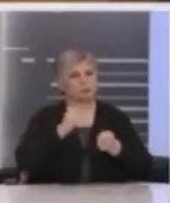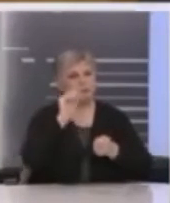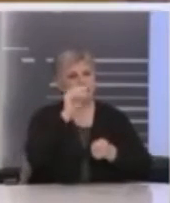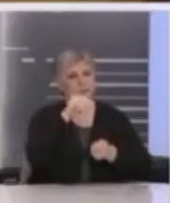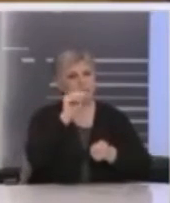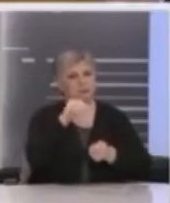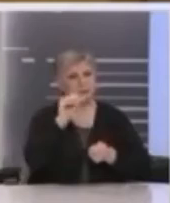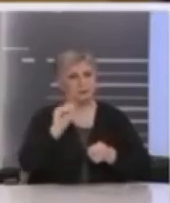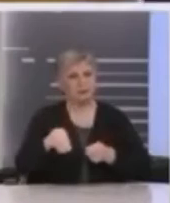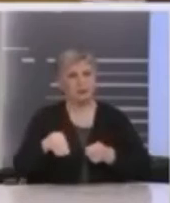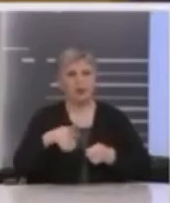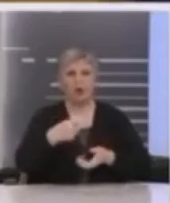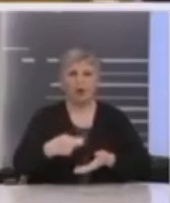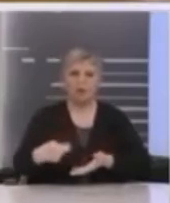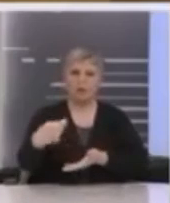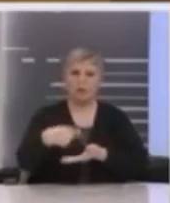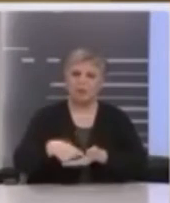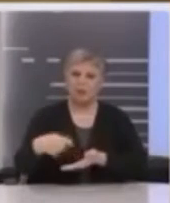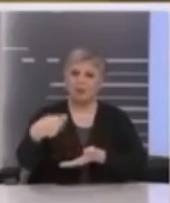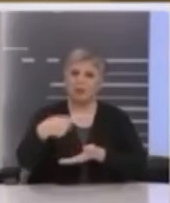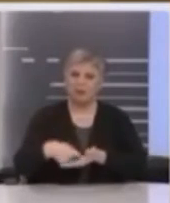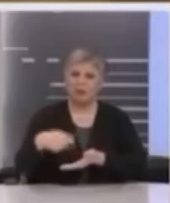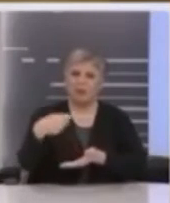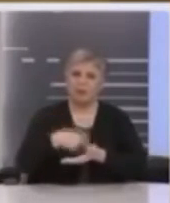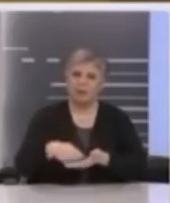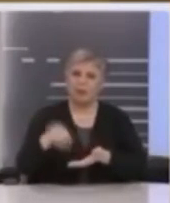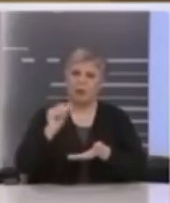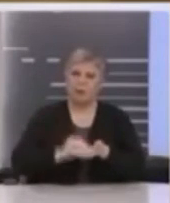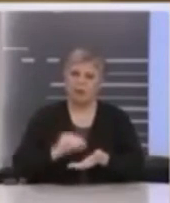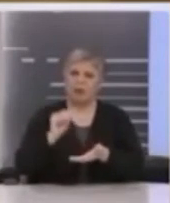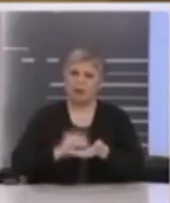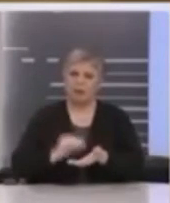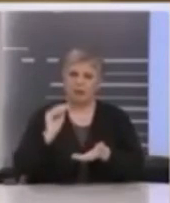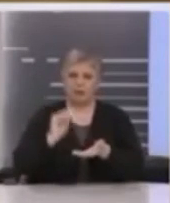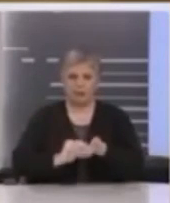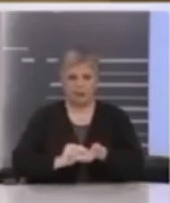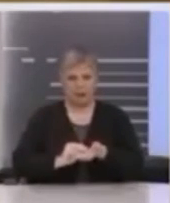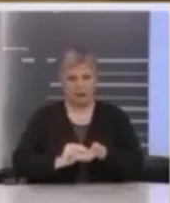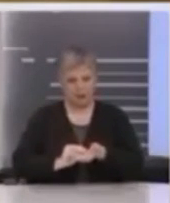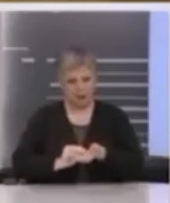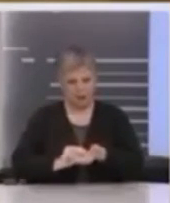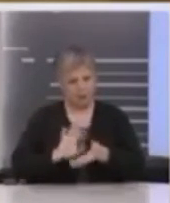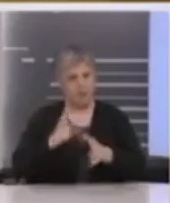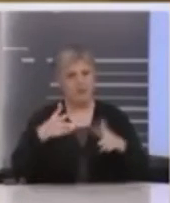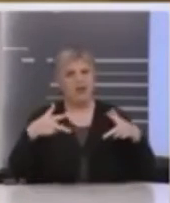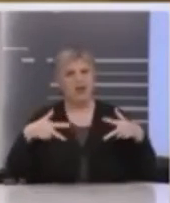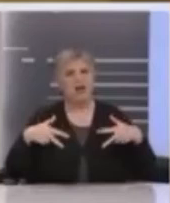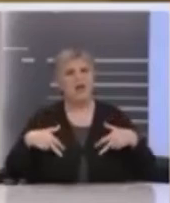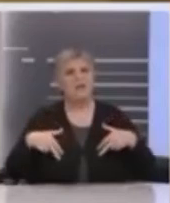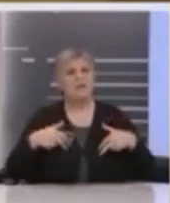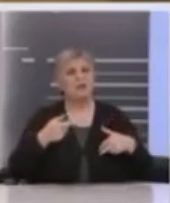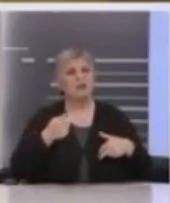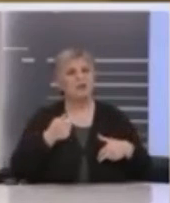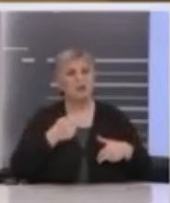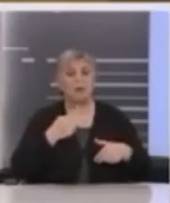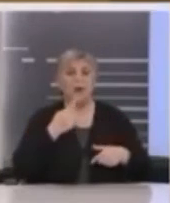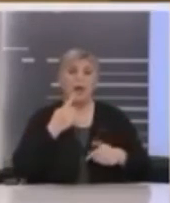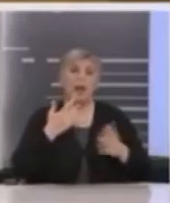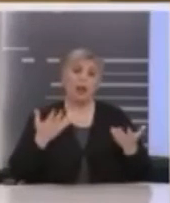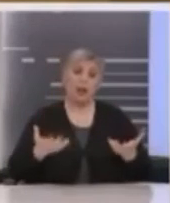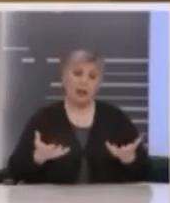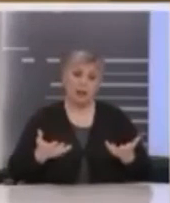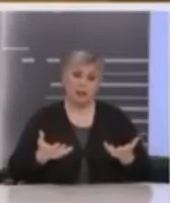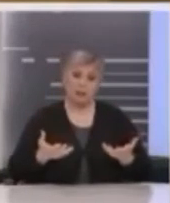έχουν πληρώσει και τα πληρώνουν αυτά πανάκριβα. Λέει ο κύριος Τσακαλώτος, και τελειώνω με αυτό. Μα και εσείς